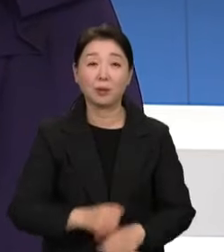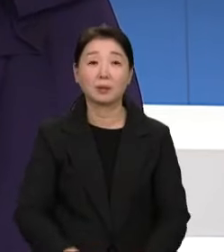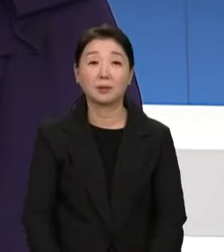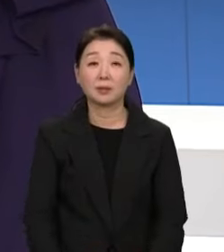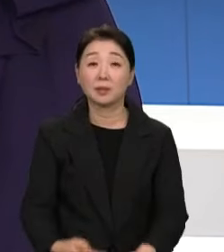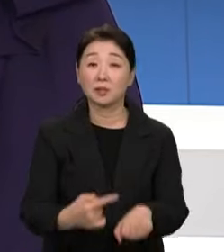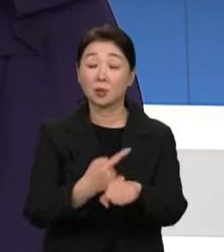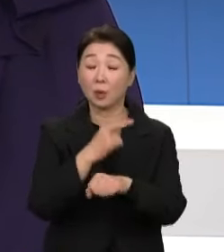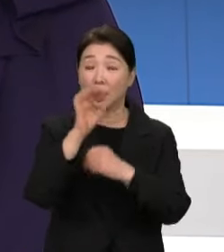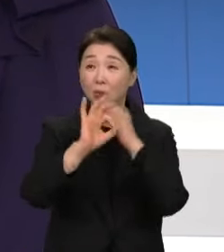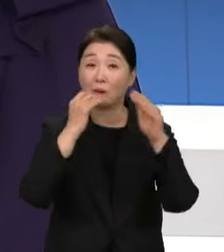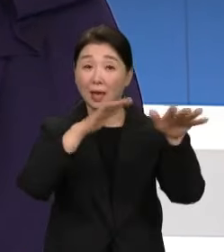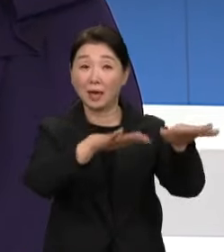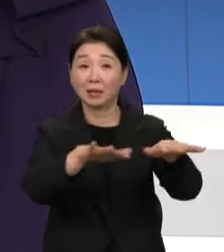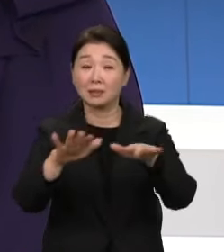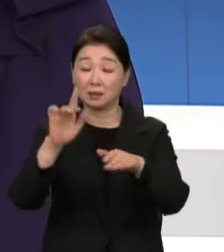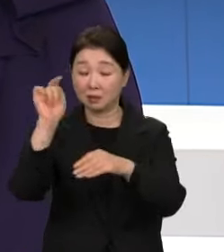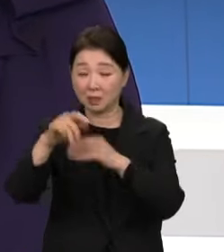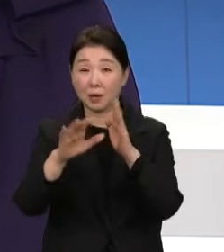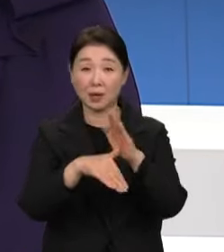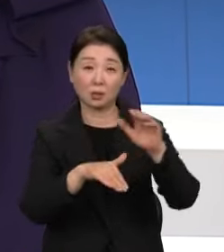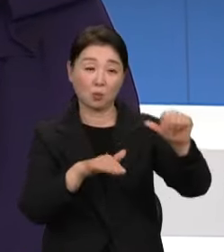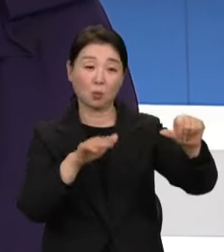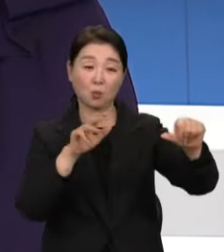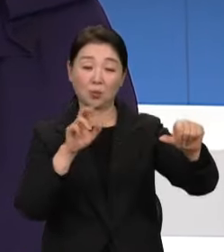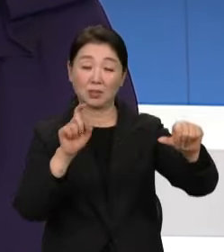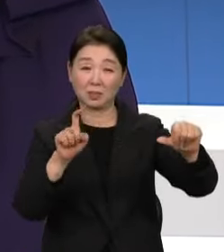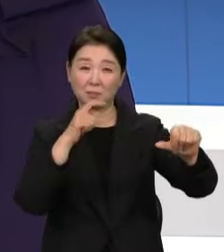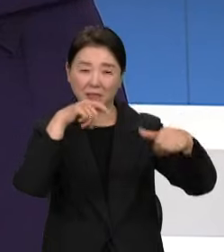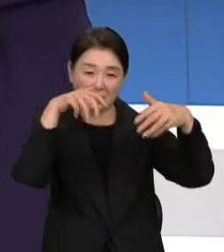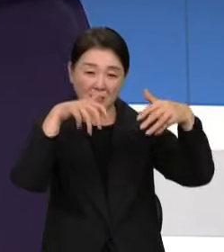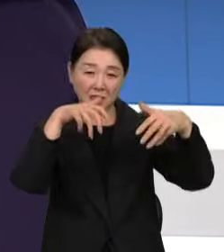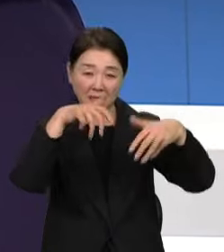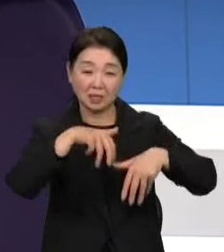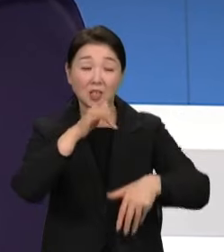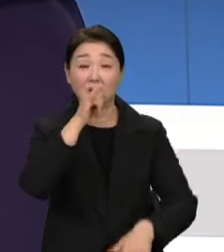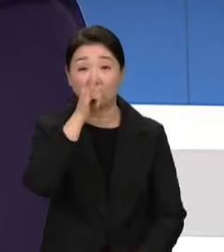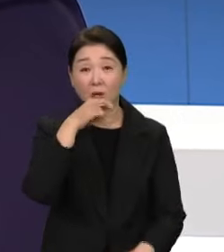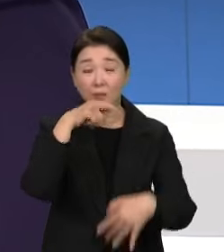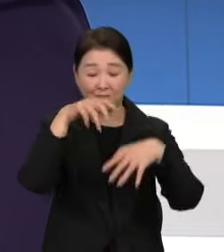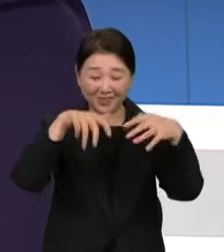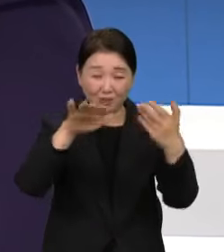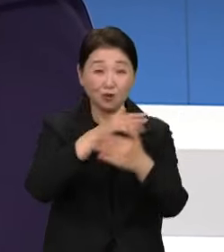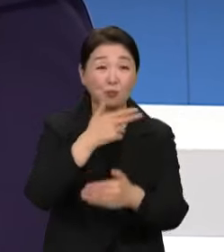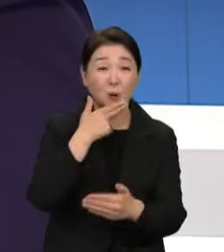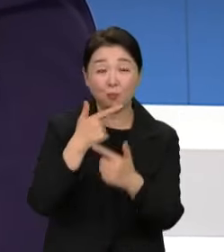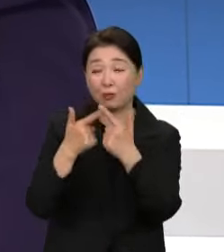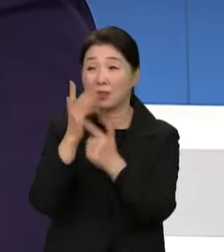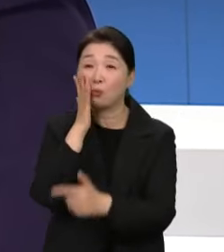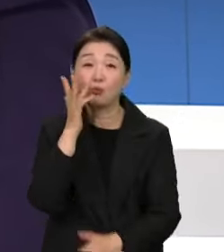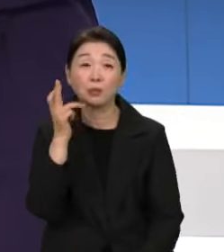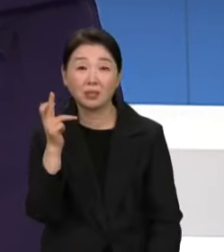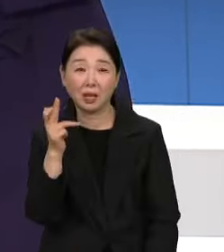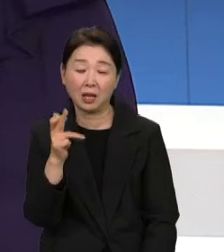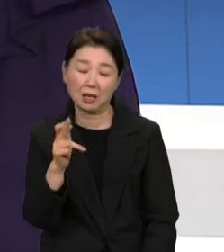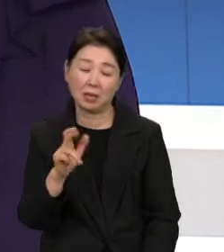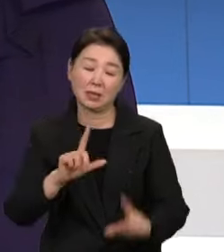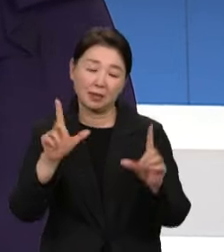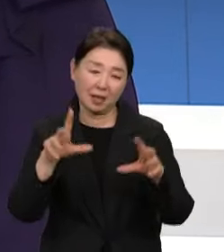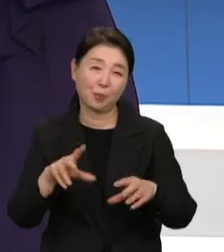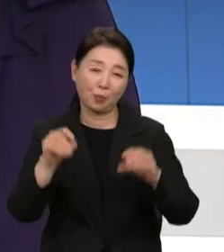그 밖에 동해안 지역은 새벽까지 5에서 10mm의 비가 내리겠고요. 비구름이 닿지 않는 부산과 울산은 건조한